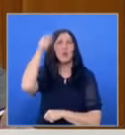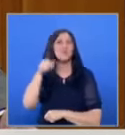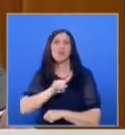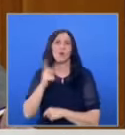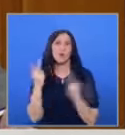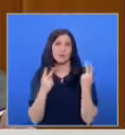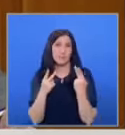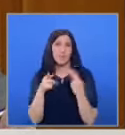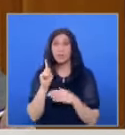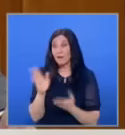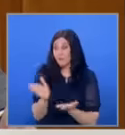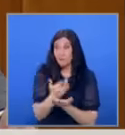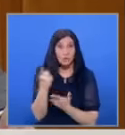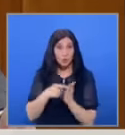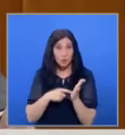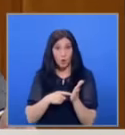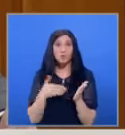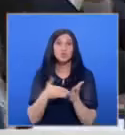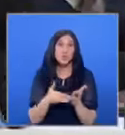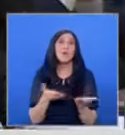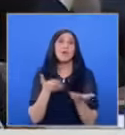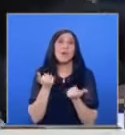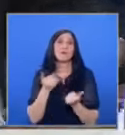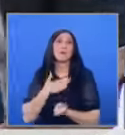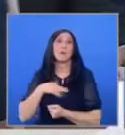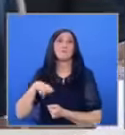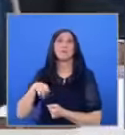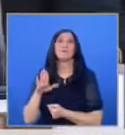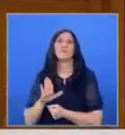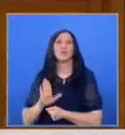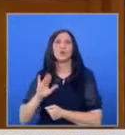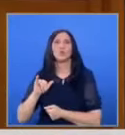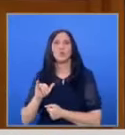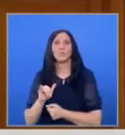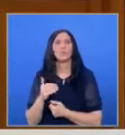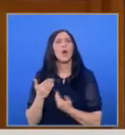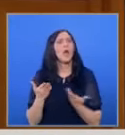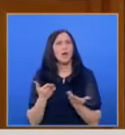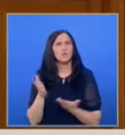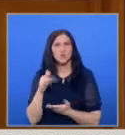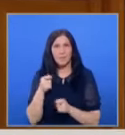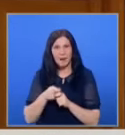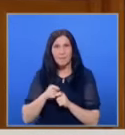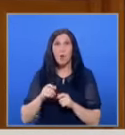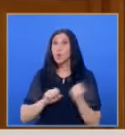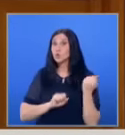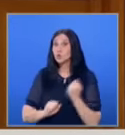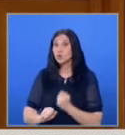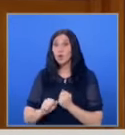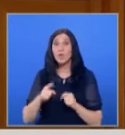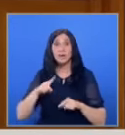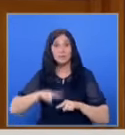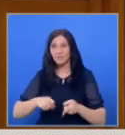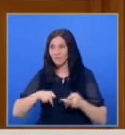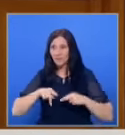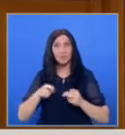ли разбирате? Трябва да мине този закон, защото иначе няма ПВУ. Какво ще правим, ако Конституционният съд върне този законопроект, а ние сме